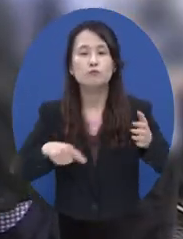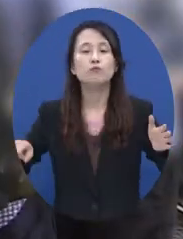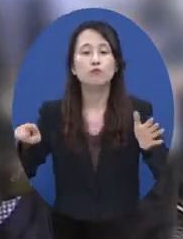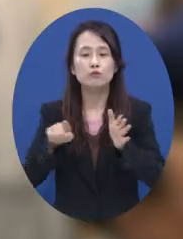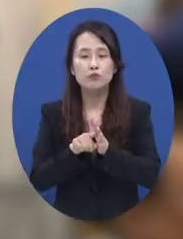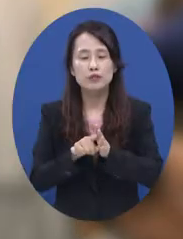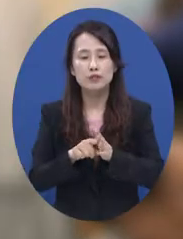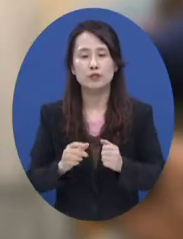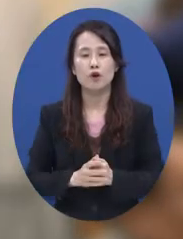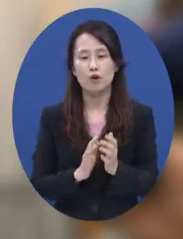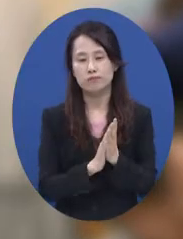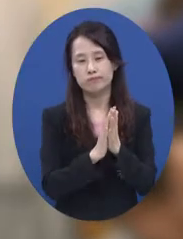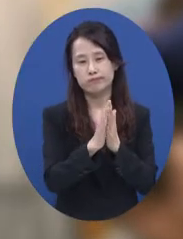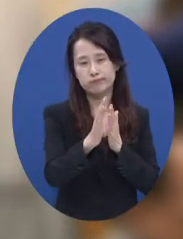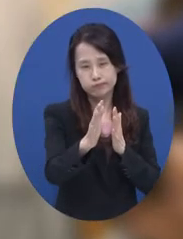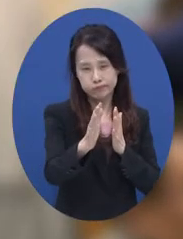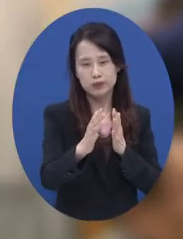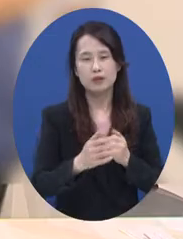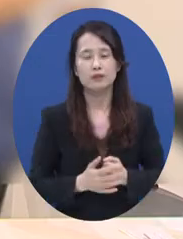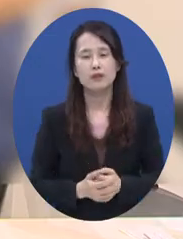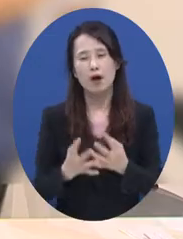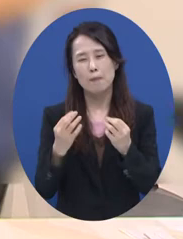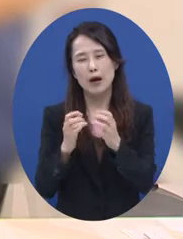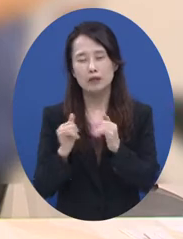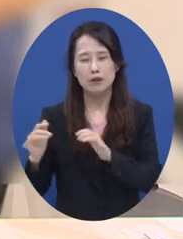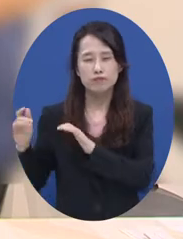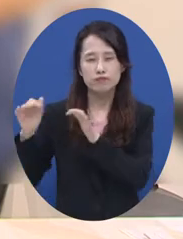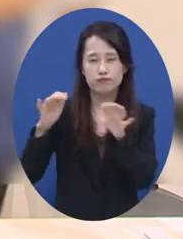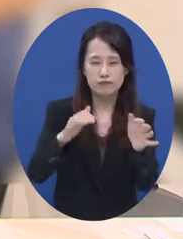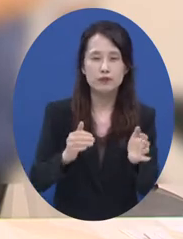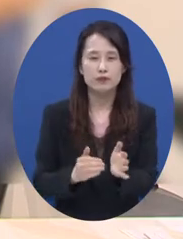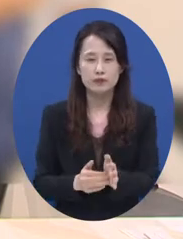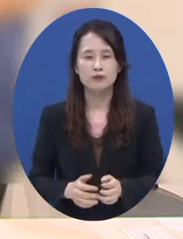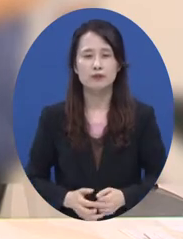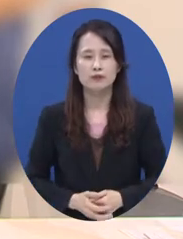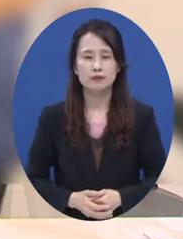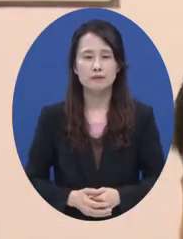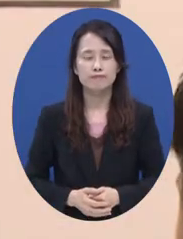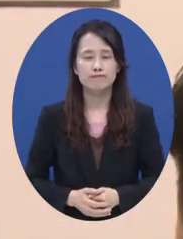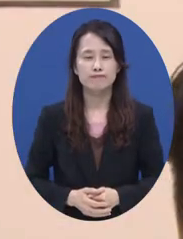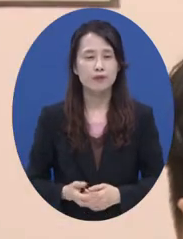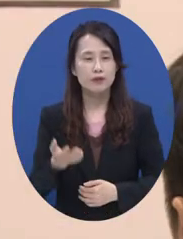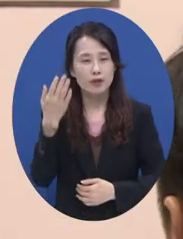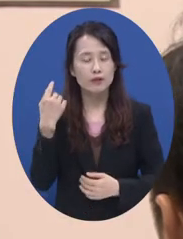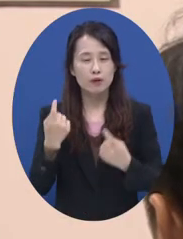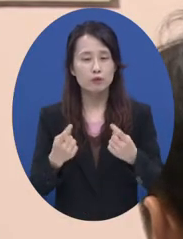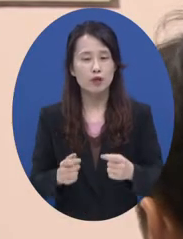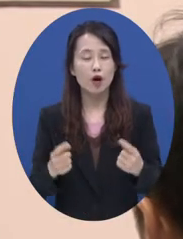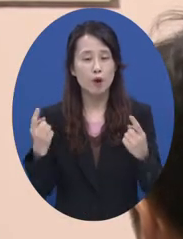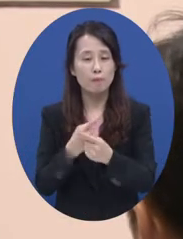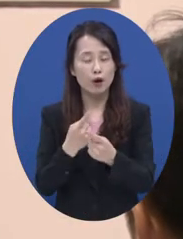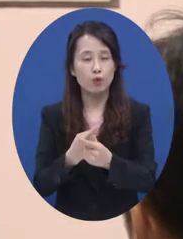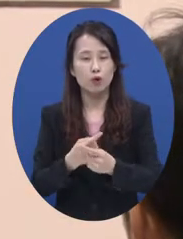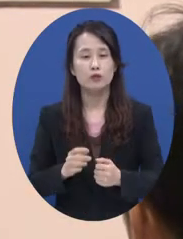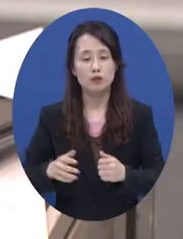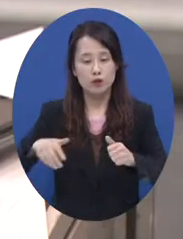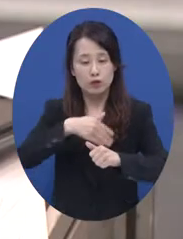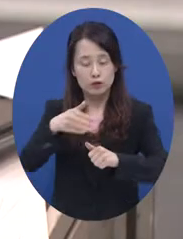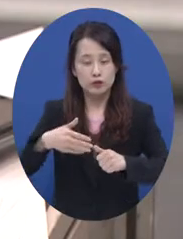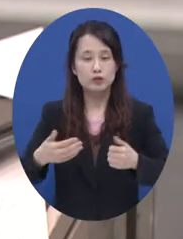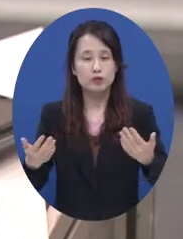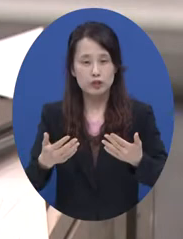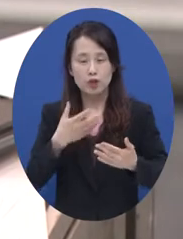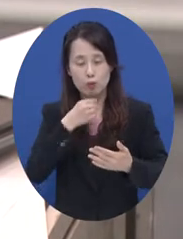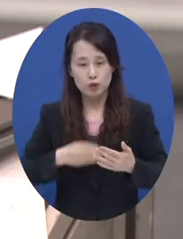받기 위해 한참 줄을 서야 할 만큼 많은 인파가 몰렸습니다 과거 보다 낮은 퍼스 기사에 대한 근무